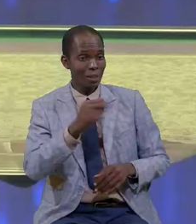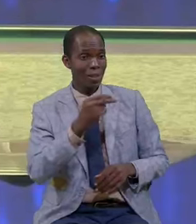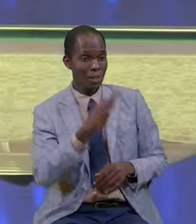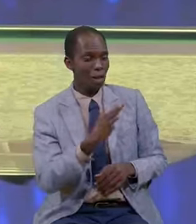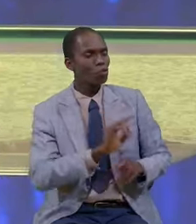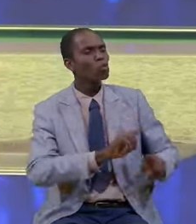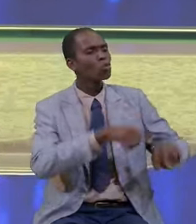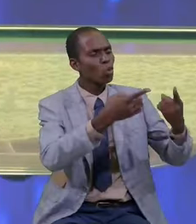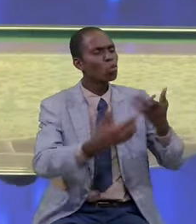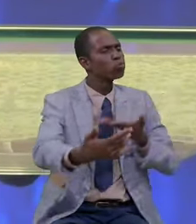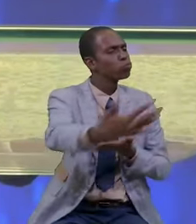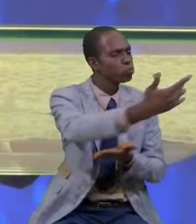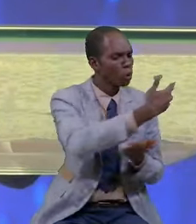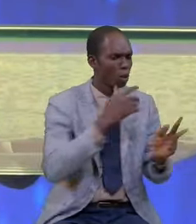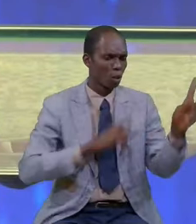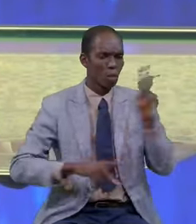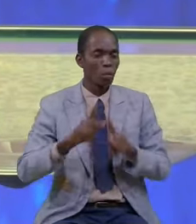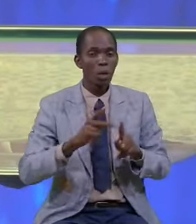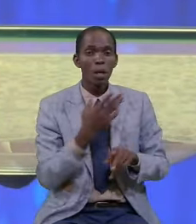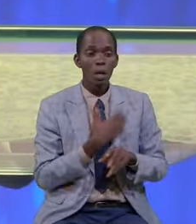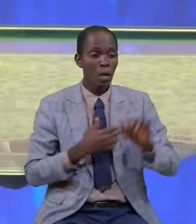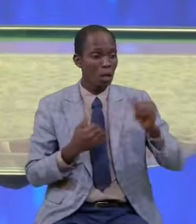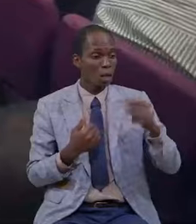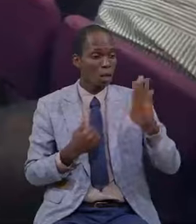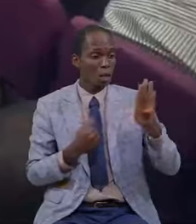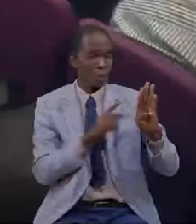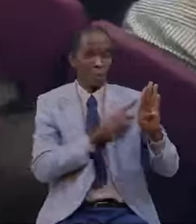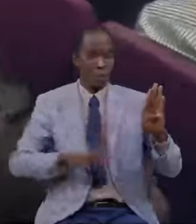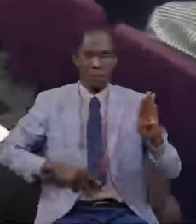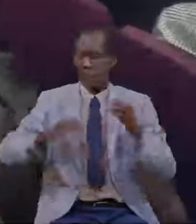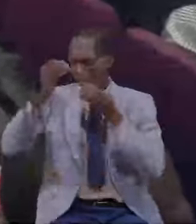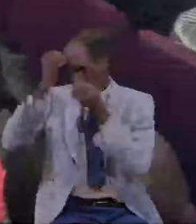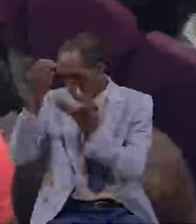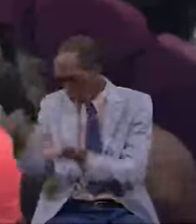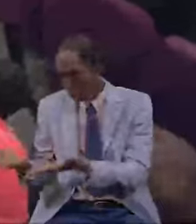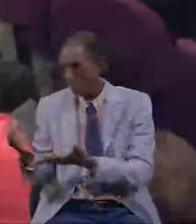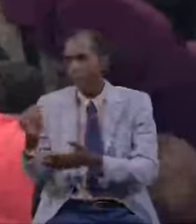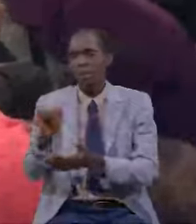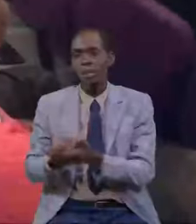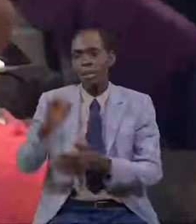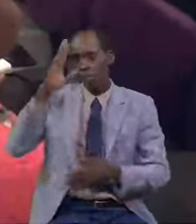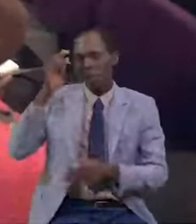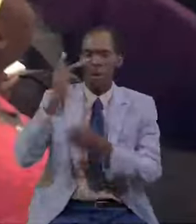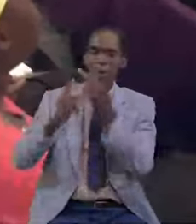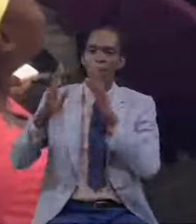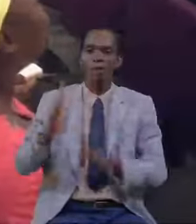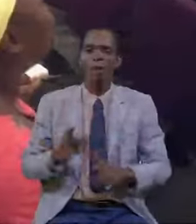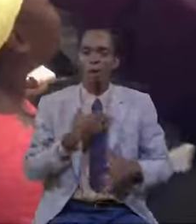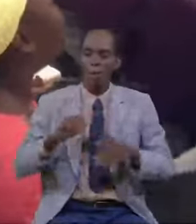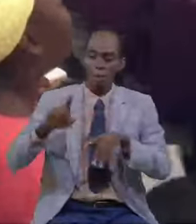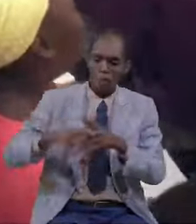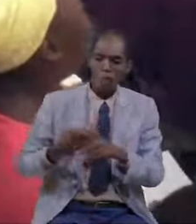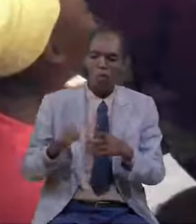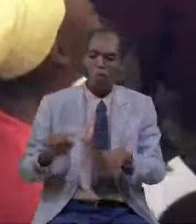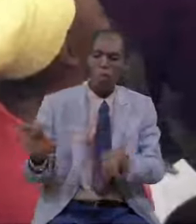Akab maintenant est devenu le messager d'Élie. Ils vont vous rendre service. Je